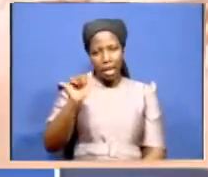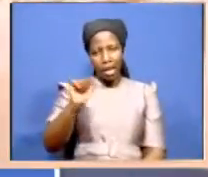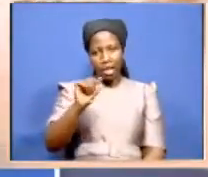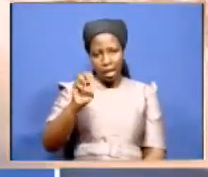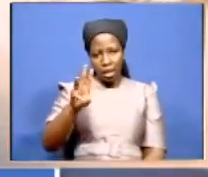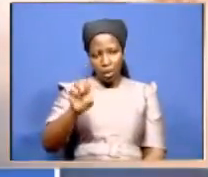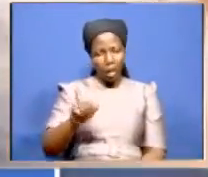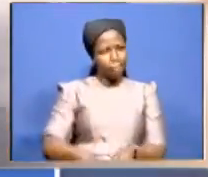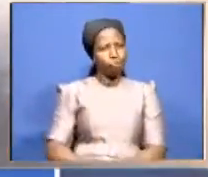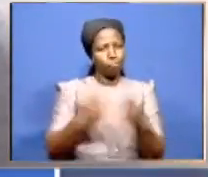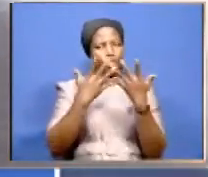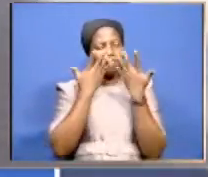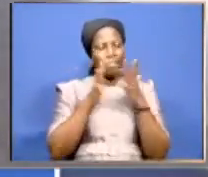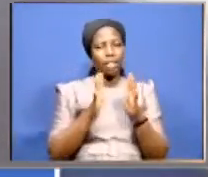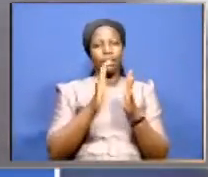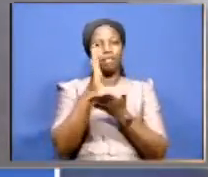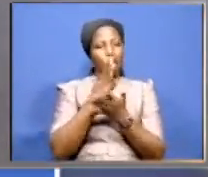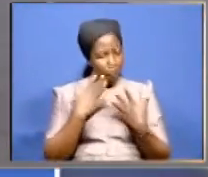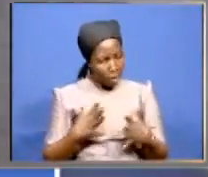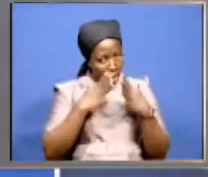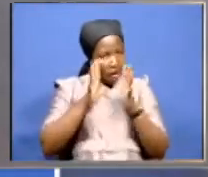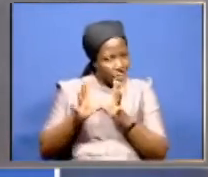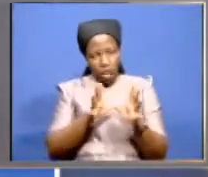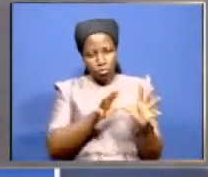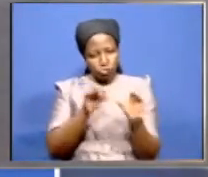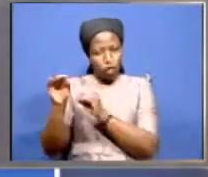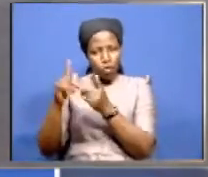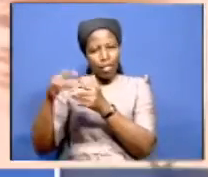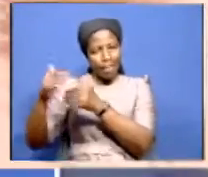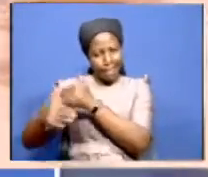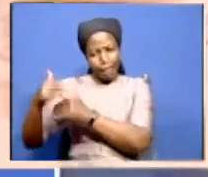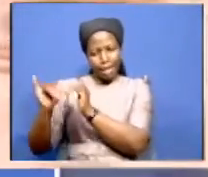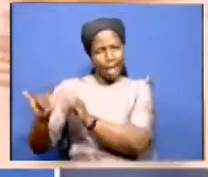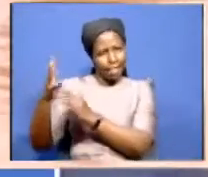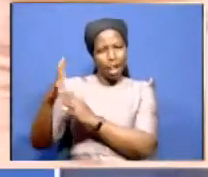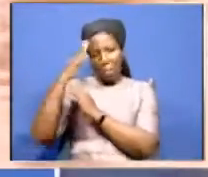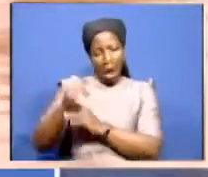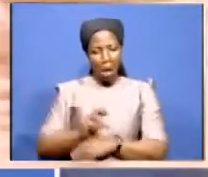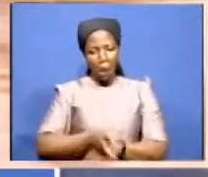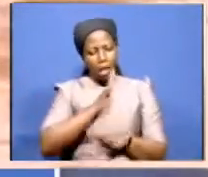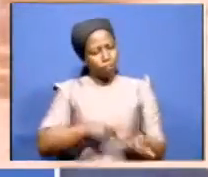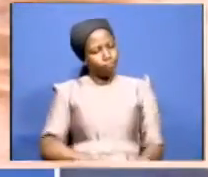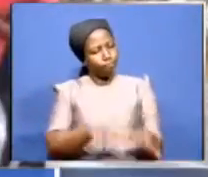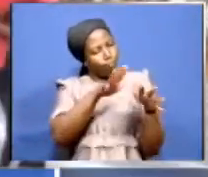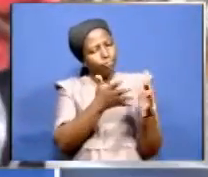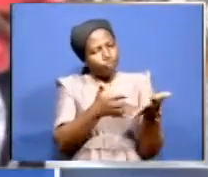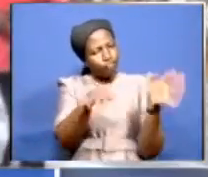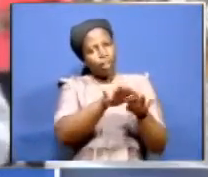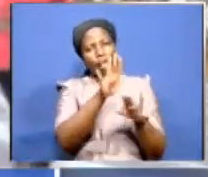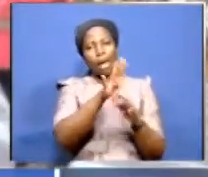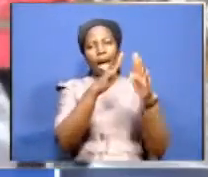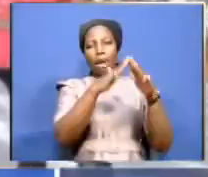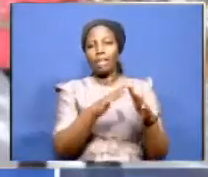wakazi walilazimika kutafuta hifadhi kwa majirani baada ya maji ya mafuriko kusomba nyumba zao. Hiyo mara